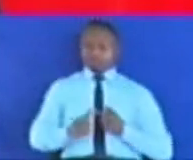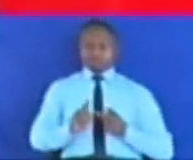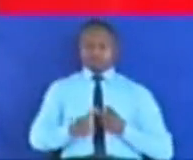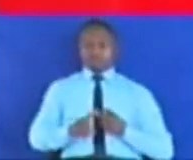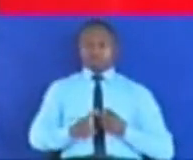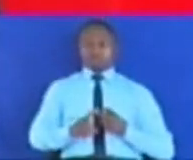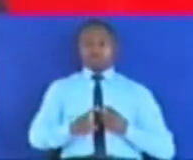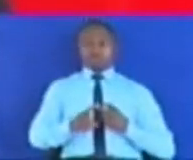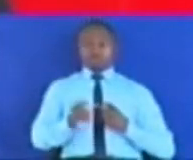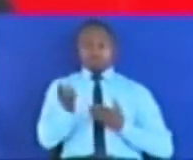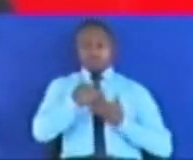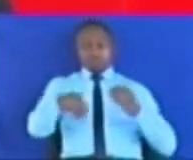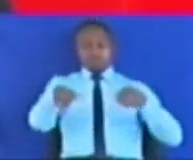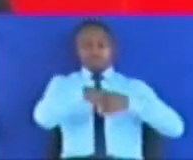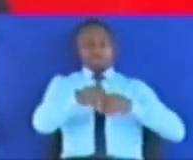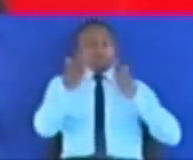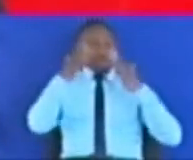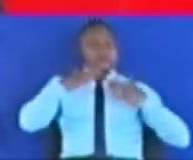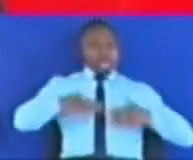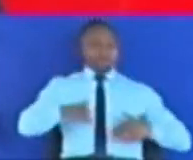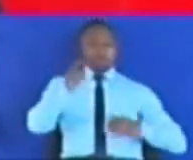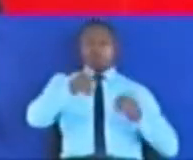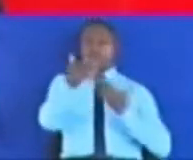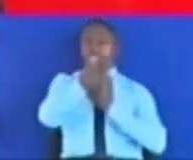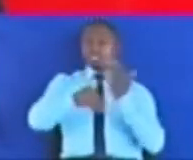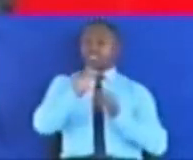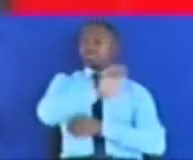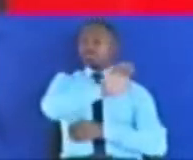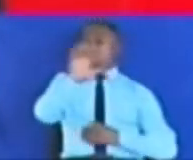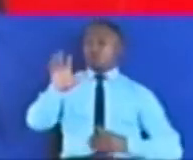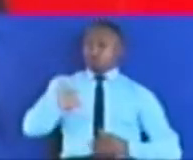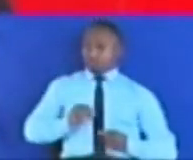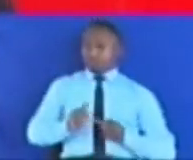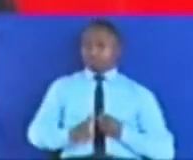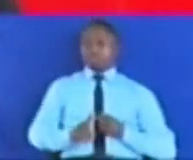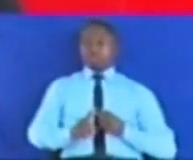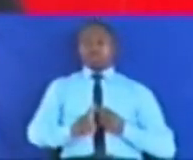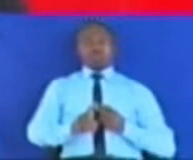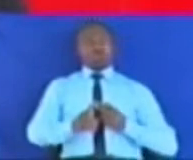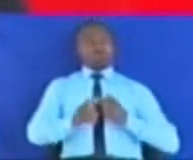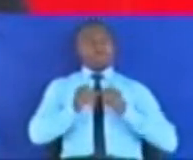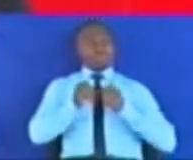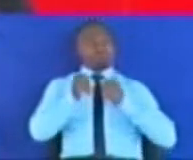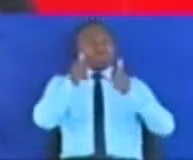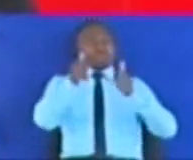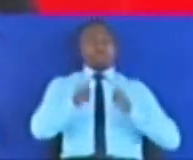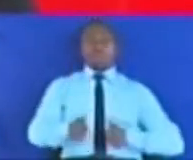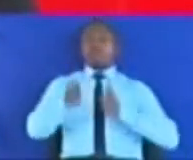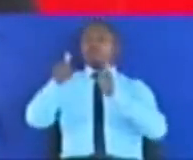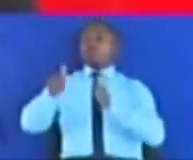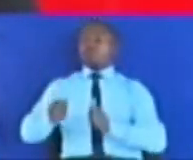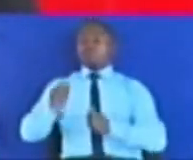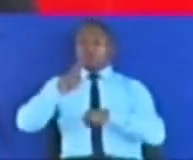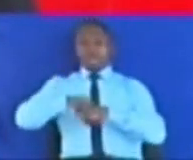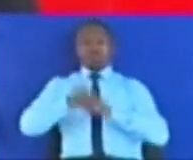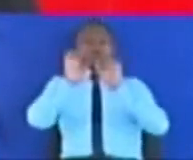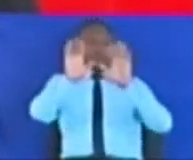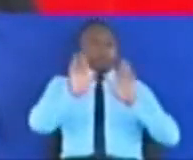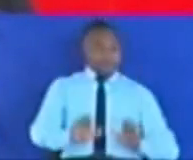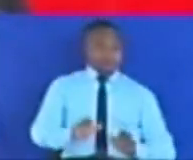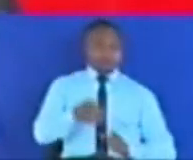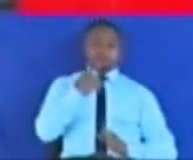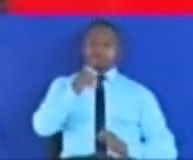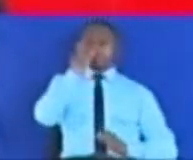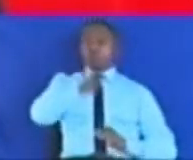ya bima ya afya kwa wananchi wote, ambayo tuliinadi katika ilani yetu ya Chama cha Mapinduzi kwamba